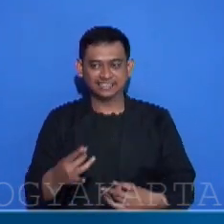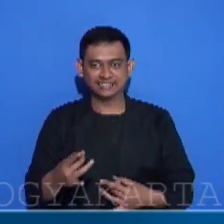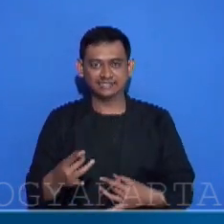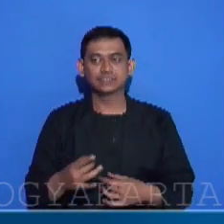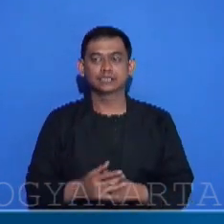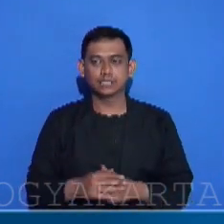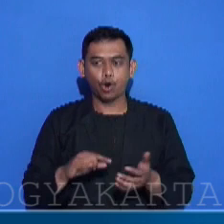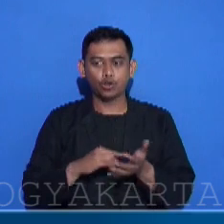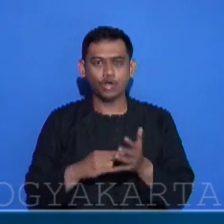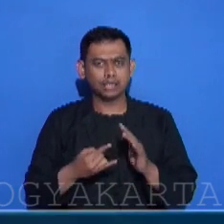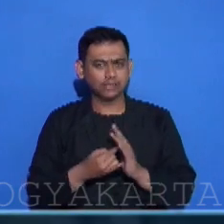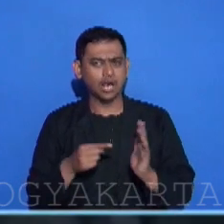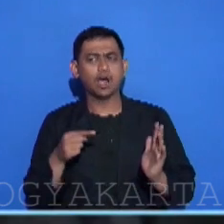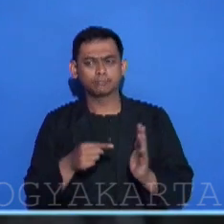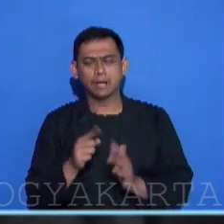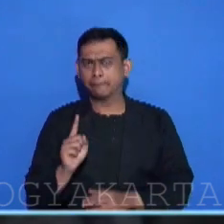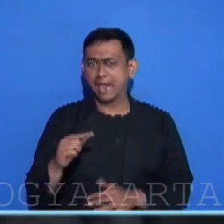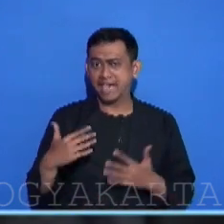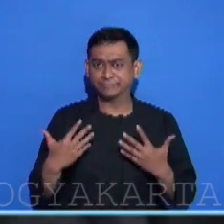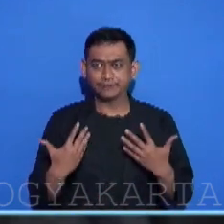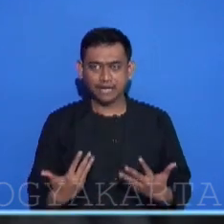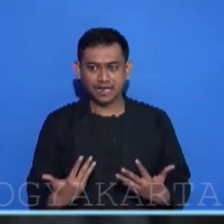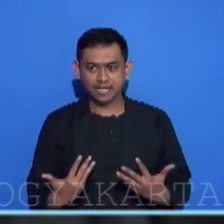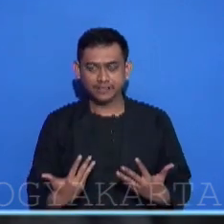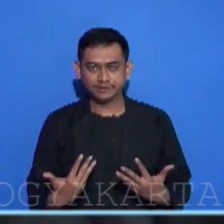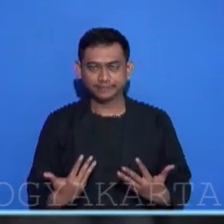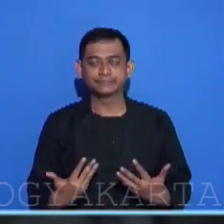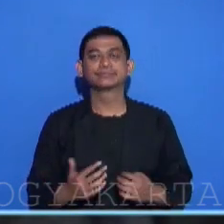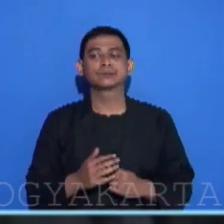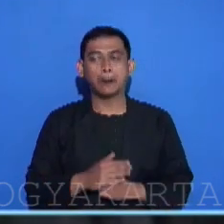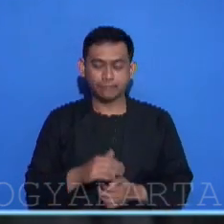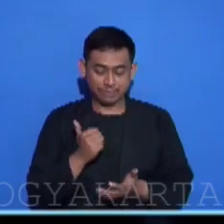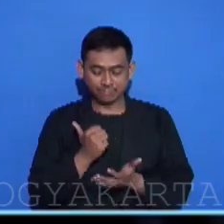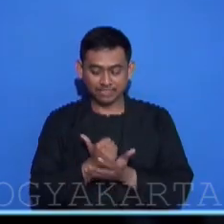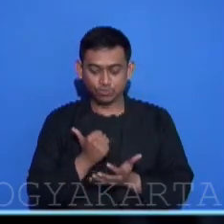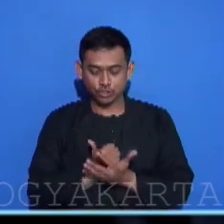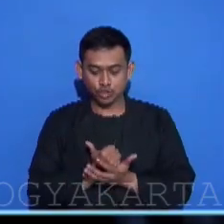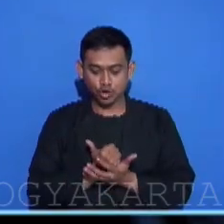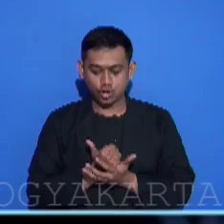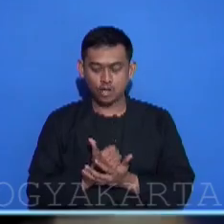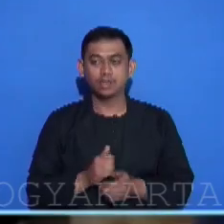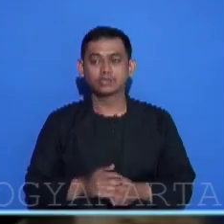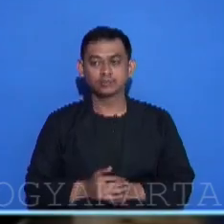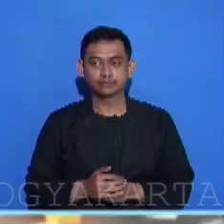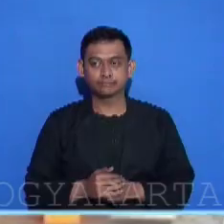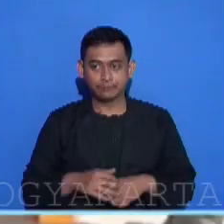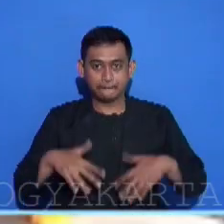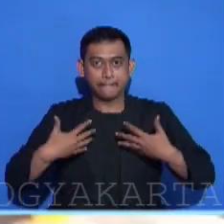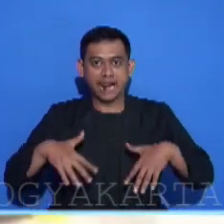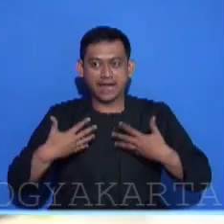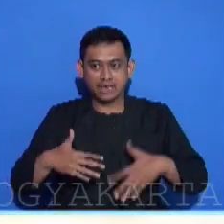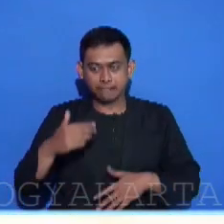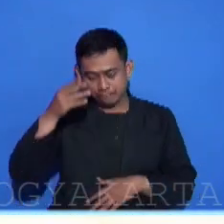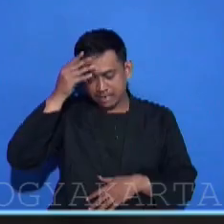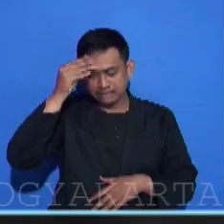teknologi karena kokuntungannya juga sangat drasting kelas ini juga dilakukan agar peserta